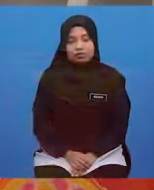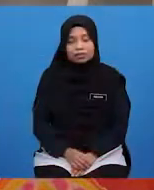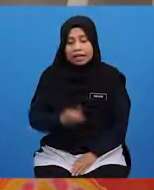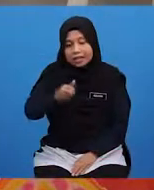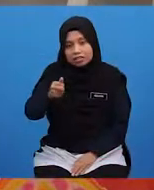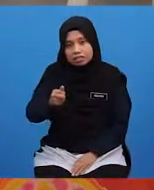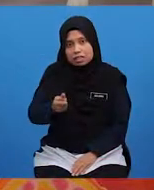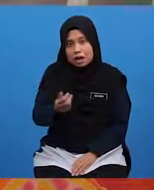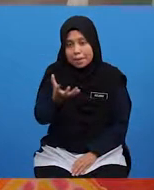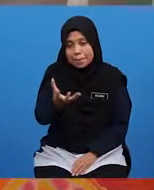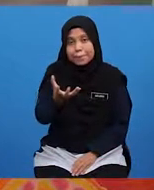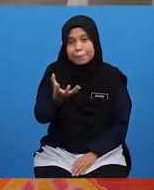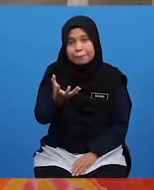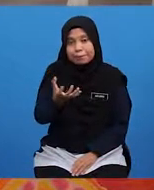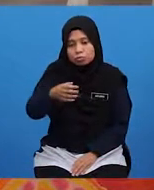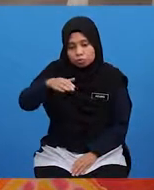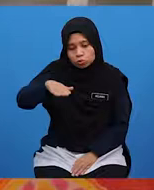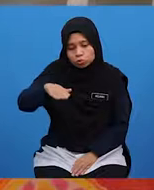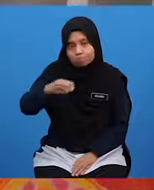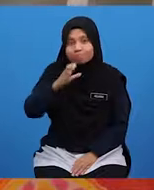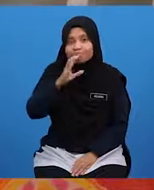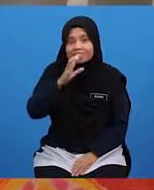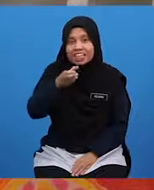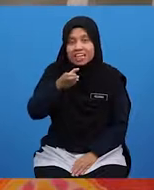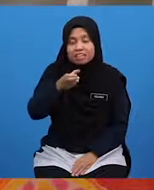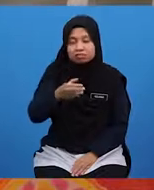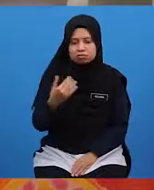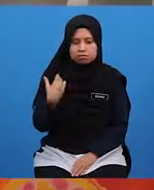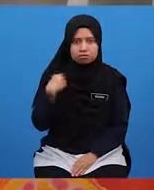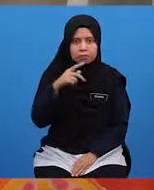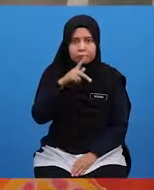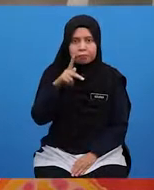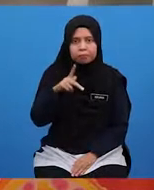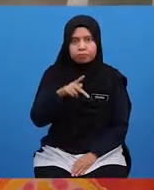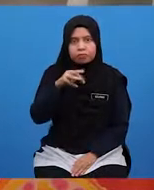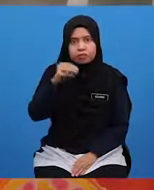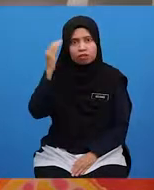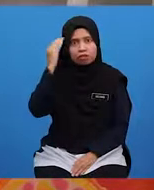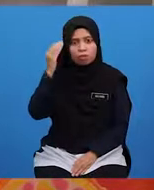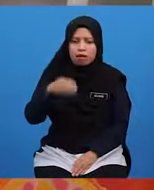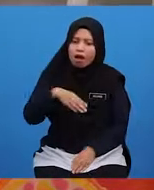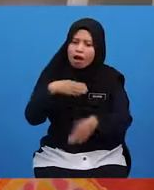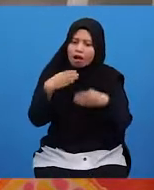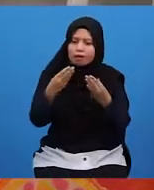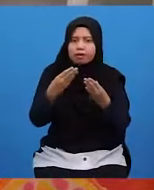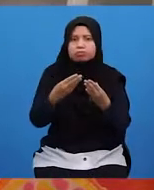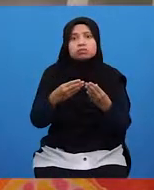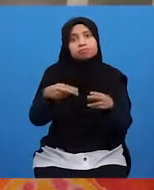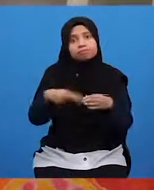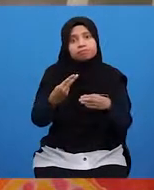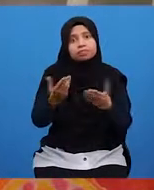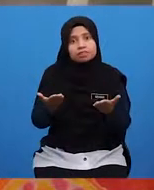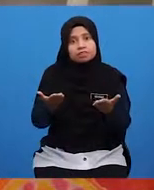Ianya beku sebelum dicairkan. Adakah murid-murid tahu bagaimanakah lilin batik terap